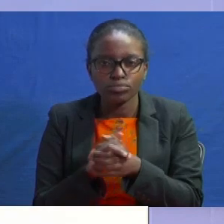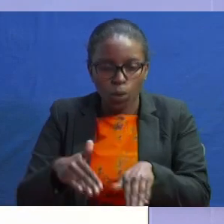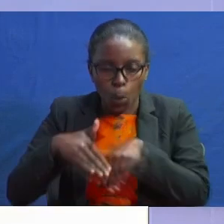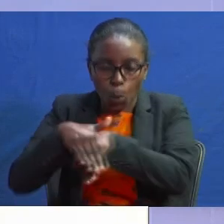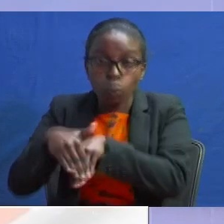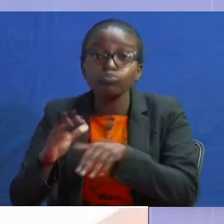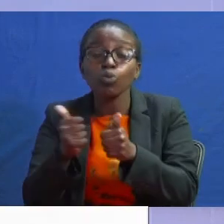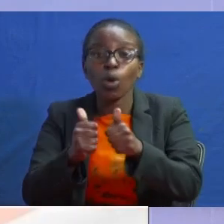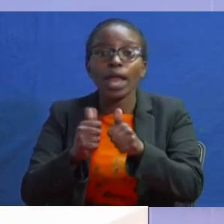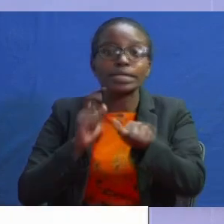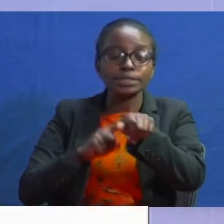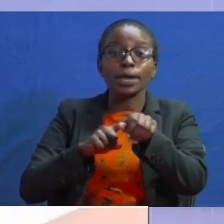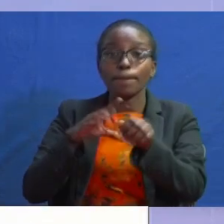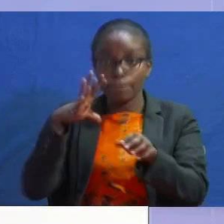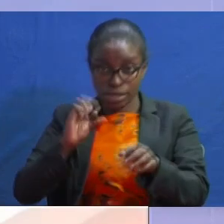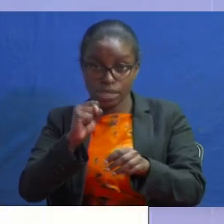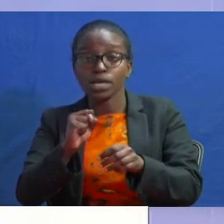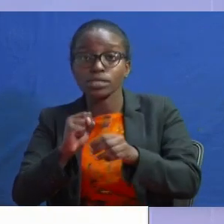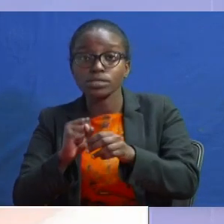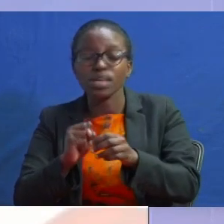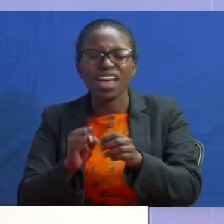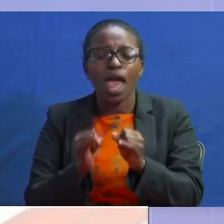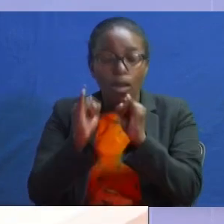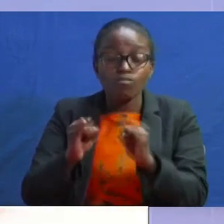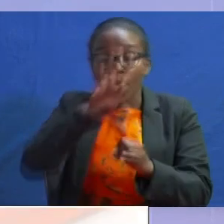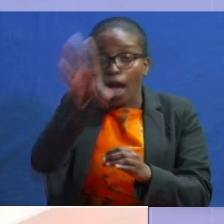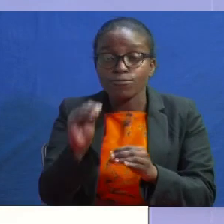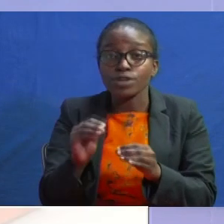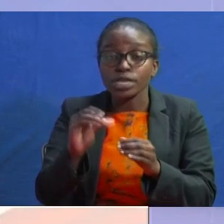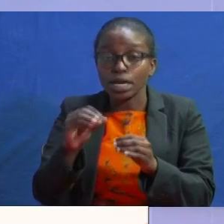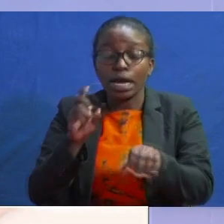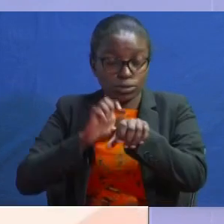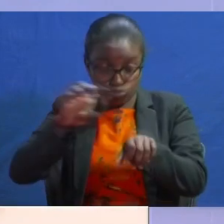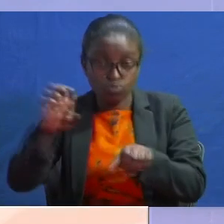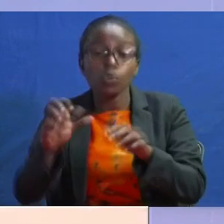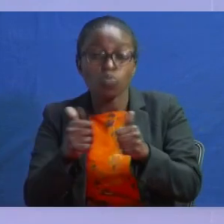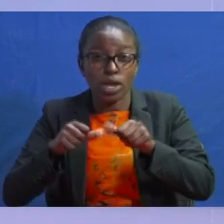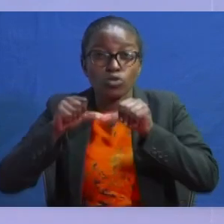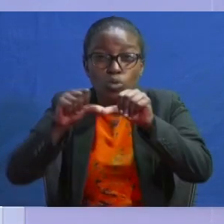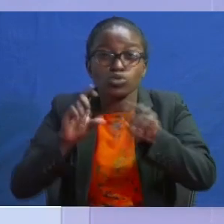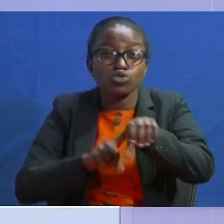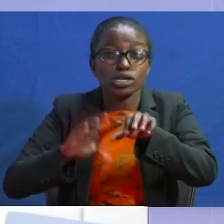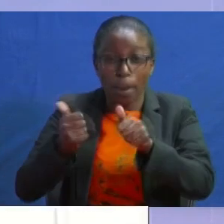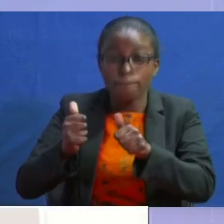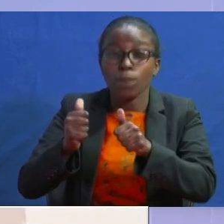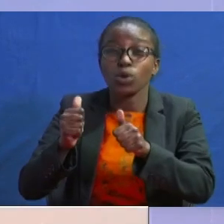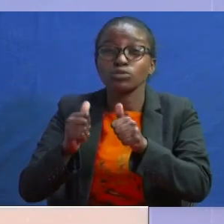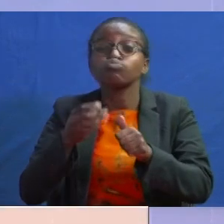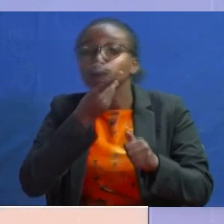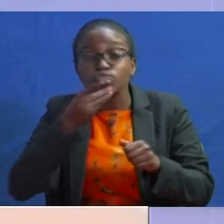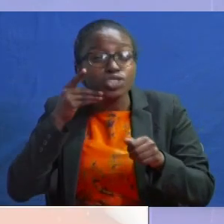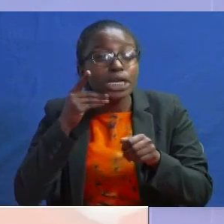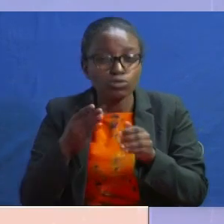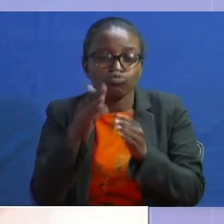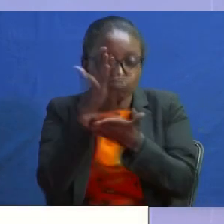Tukisonga mbele, waziri mpya wa jamii ya Afrika Mashariki wa maendeleo ya sehemu kame na nusu kame na maendeleo